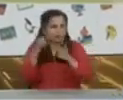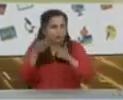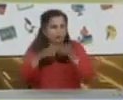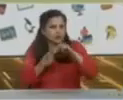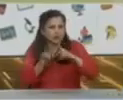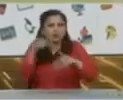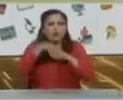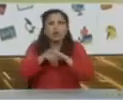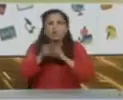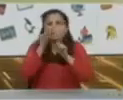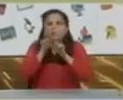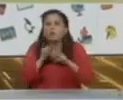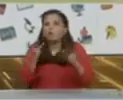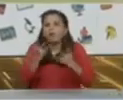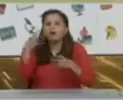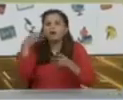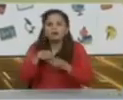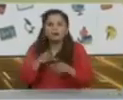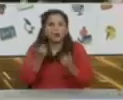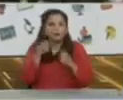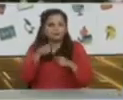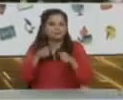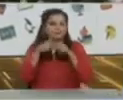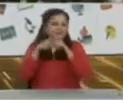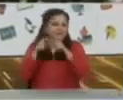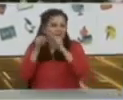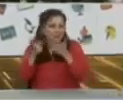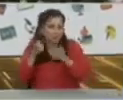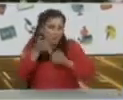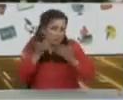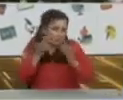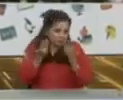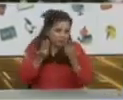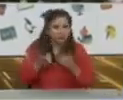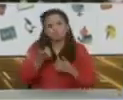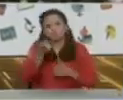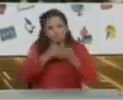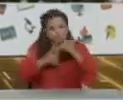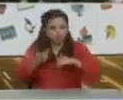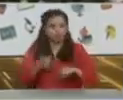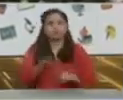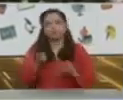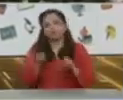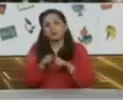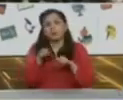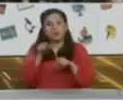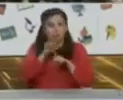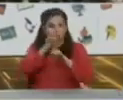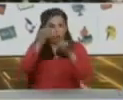देखें। दूसरा, हम सबके घर में जो फैमिली डॉक्टर हैं,